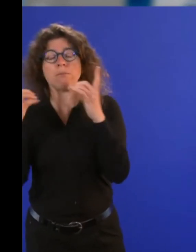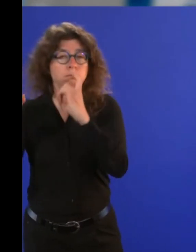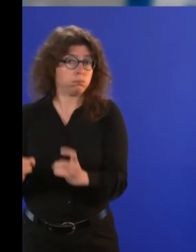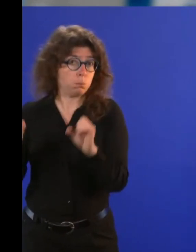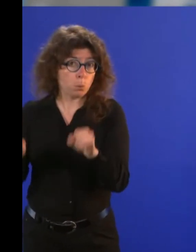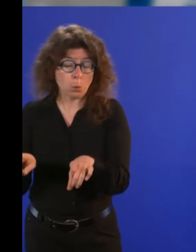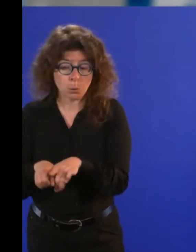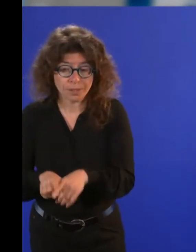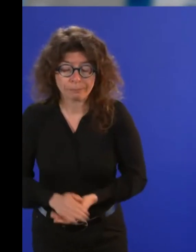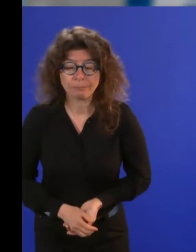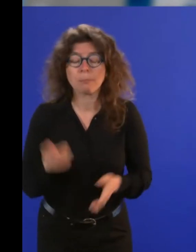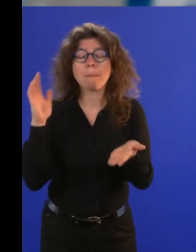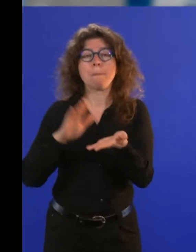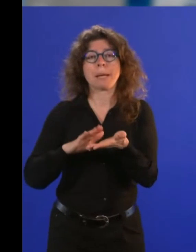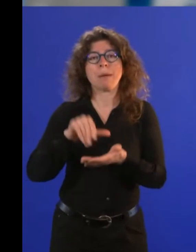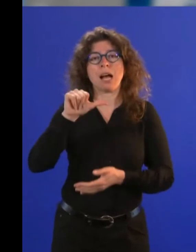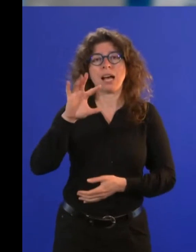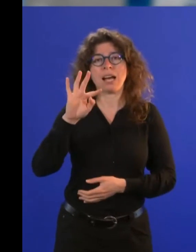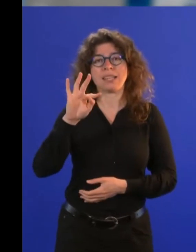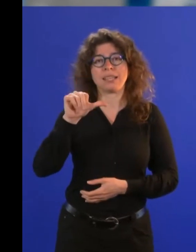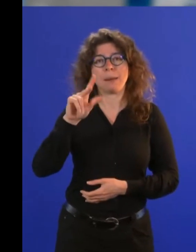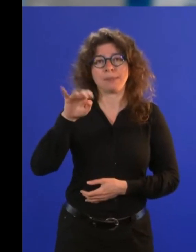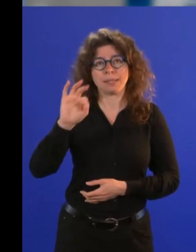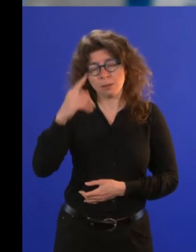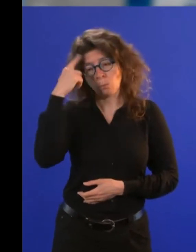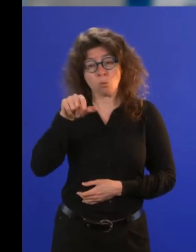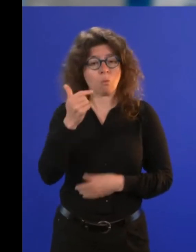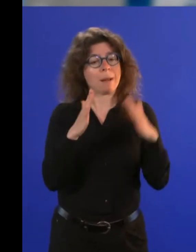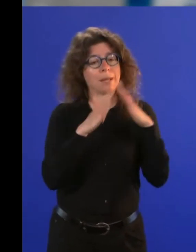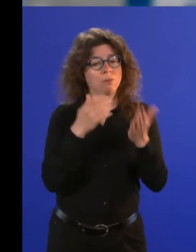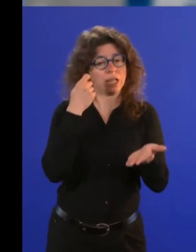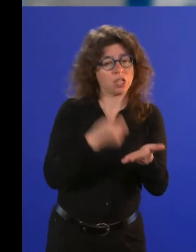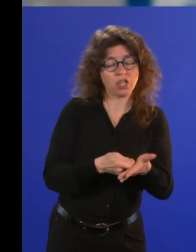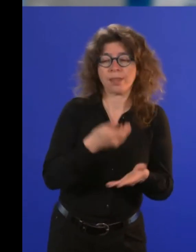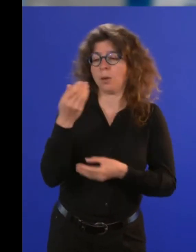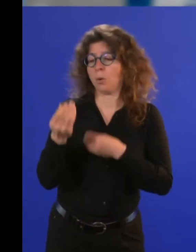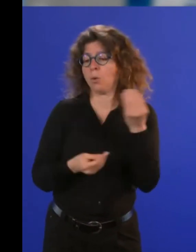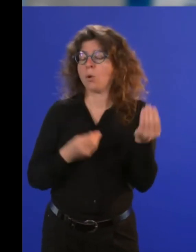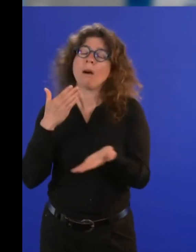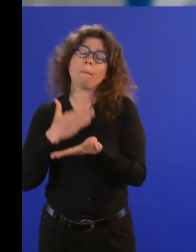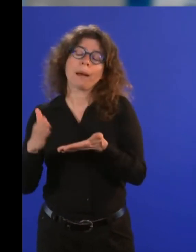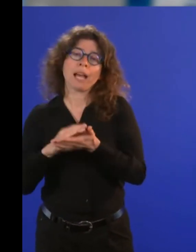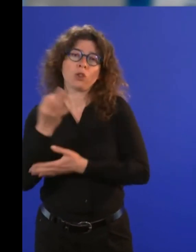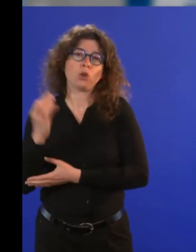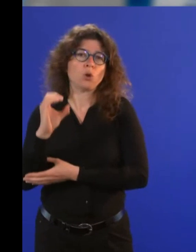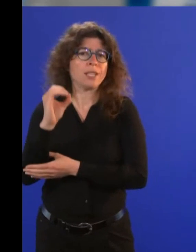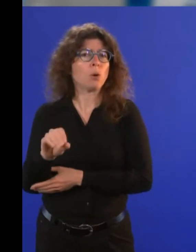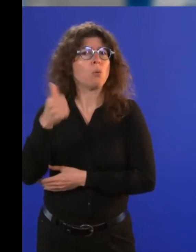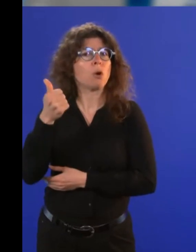résidence principale ou les prêts à taux zéro pour les primo-accédants qui viennent d'être élargis à tous les logements neufs le 1er